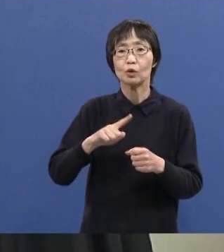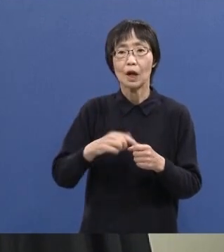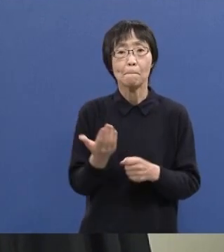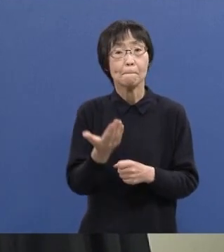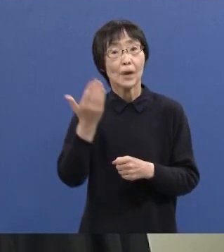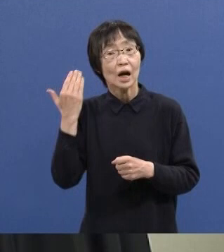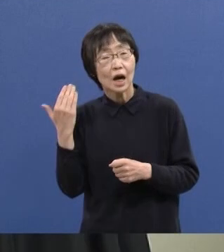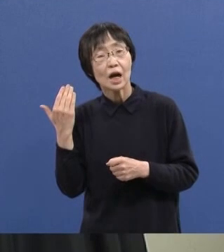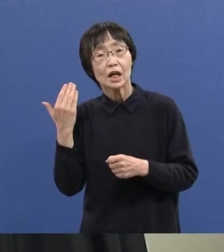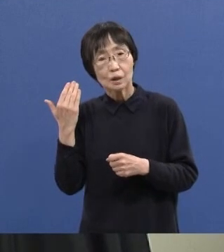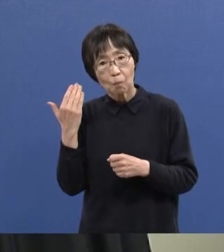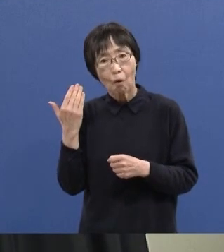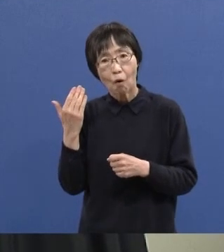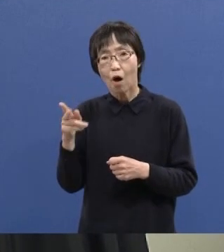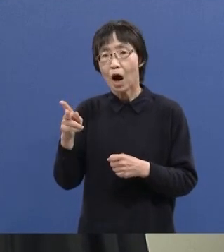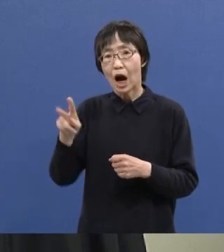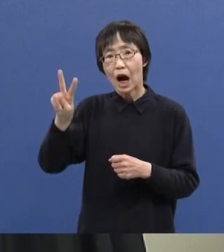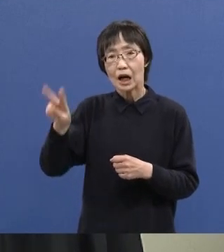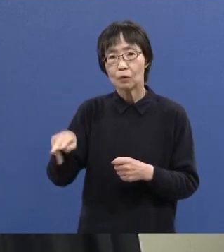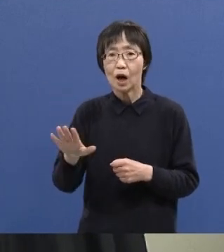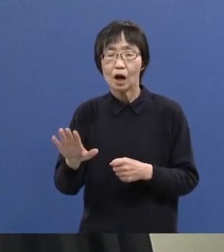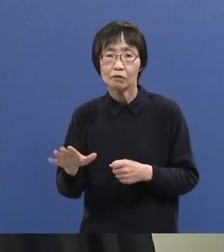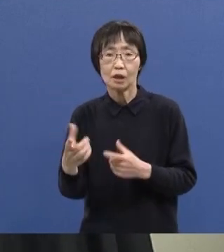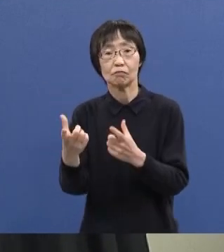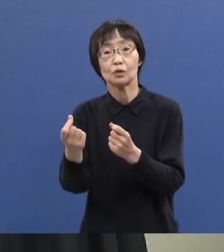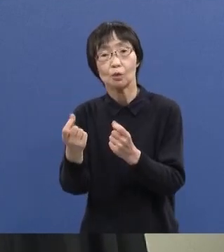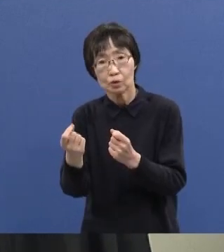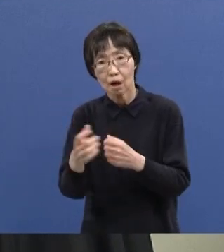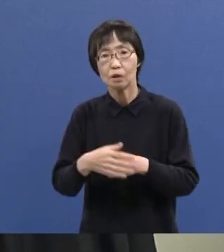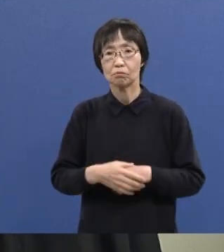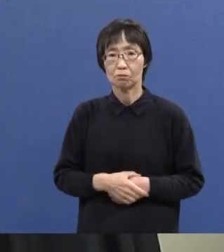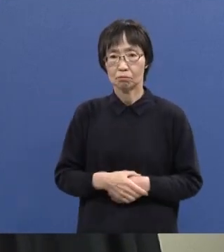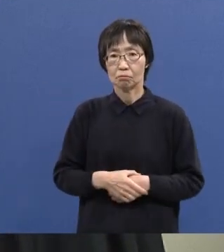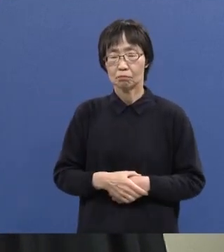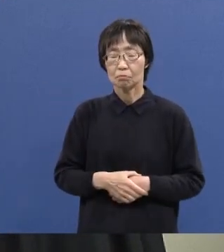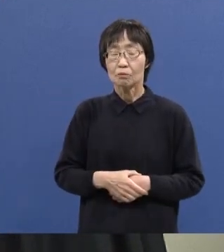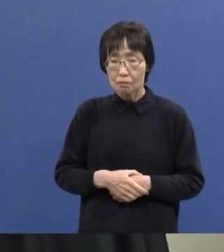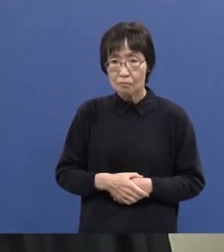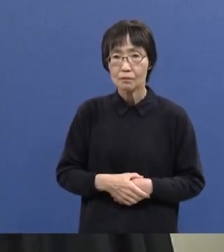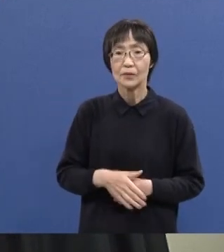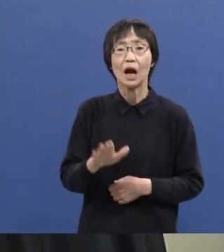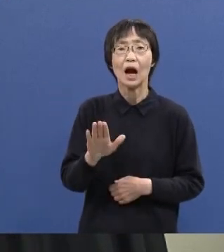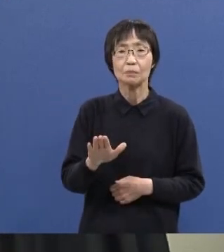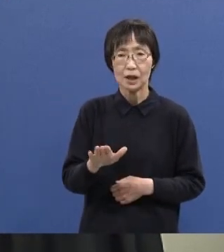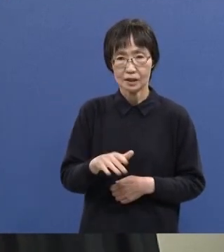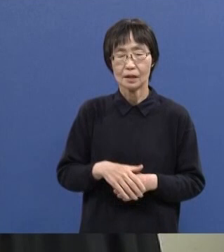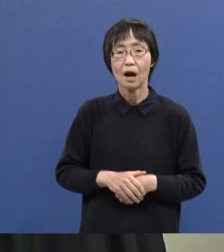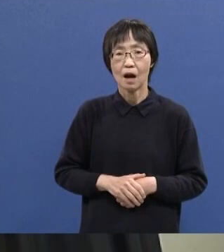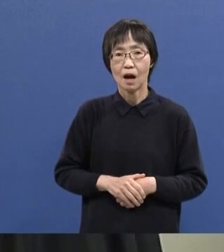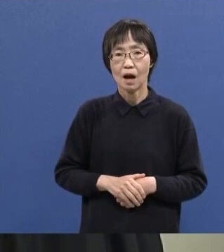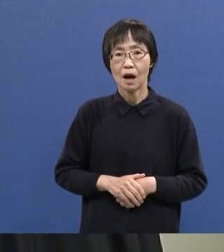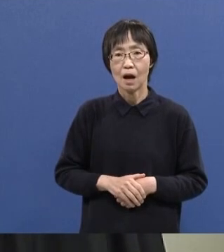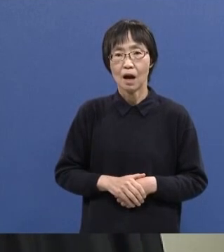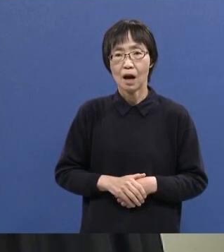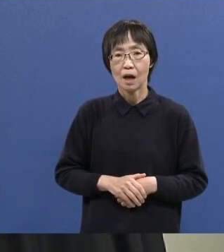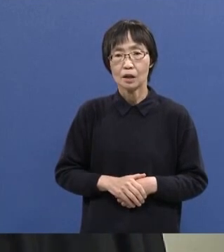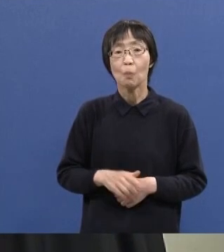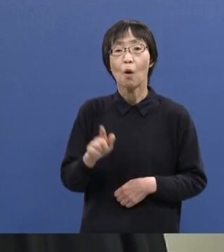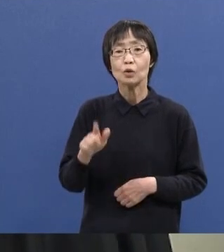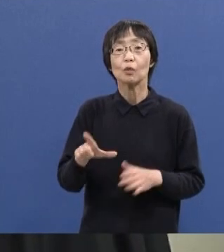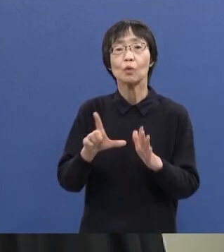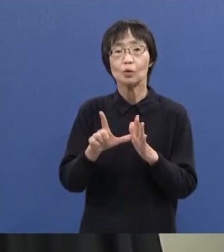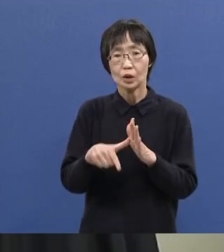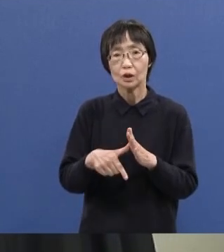や火打ち針というのは設けられていたのではないですか？ はい、設けられてはいたんですけれども、当時の規定